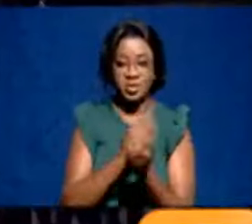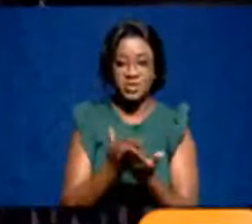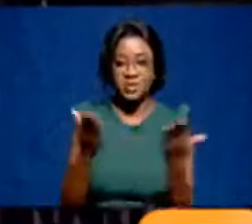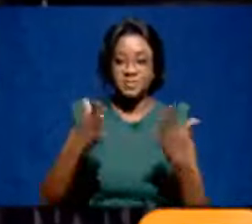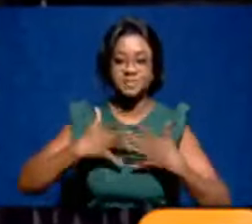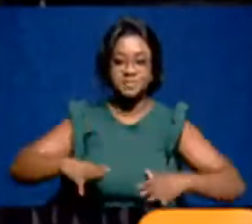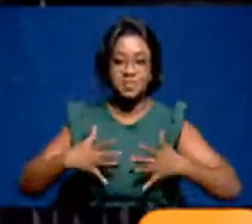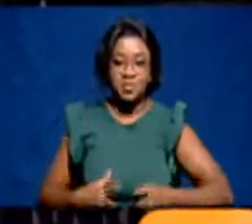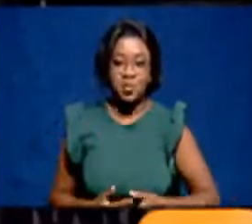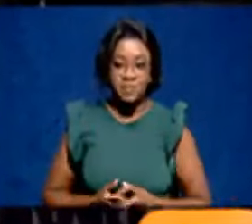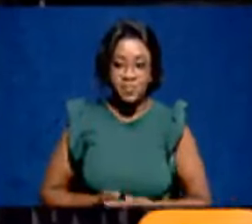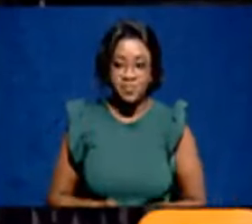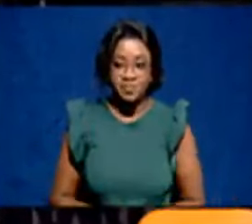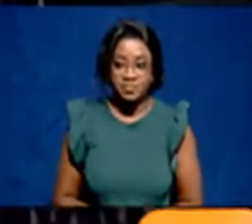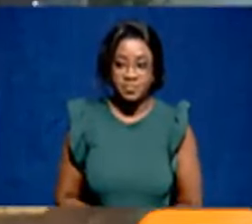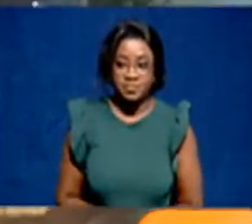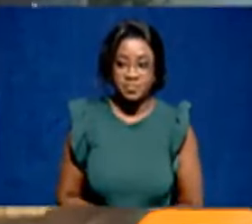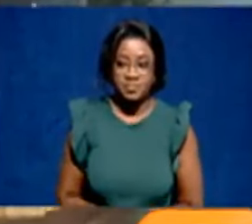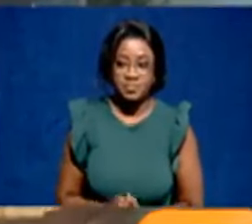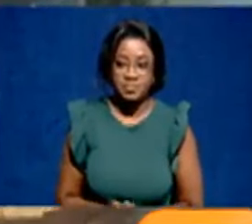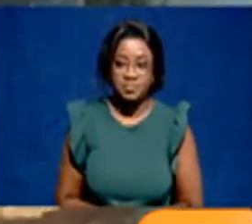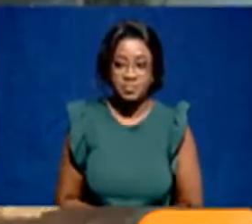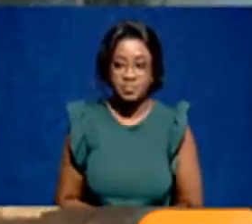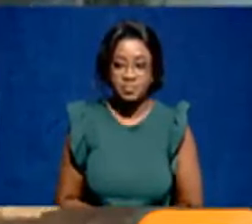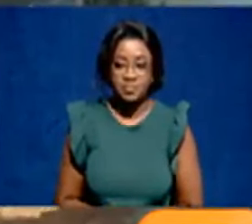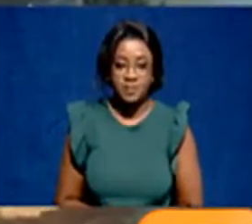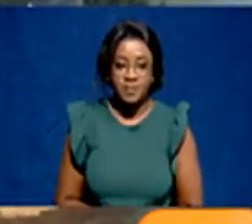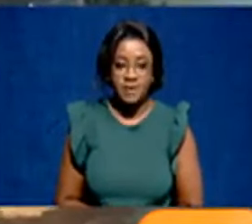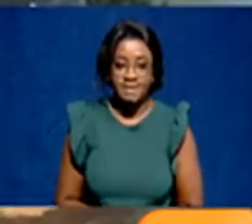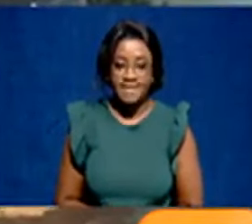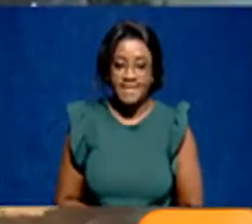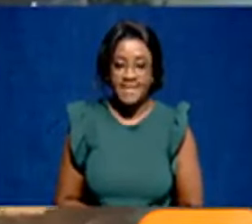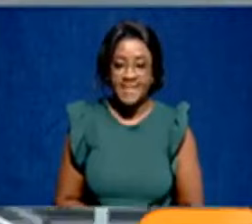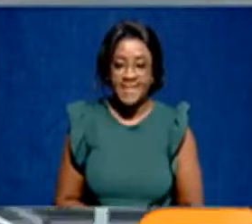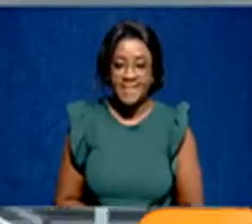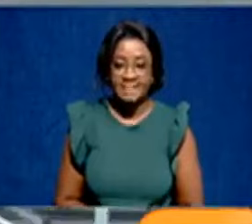Gatete Njoroge, runinga ya Citizen.